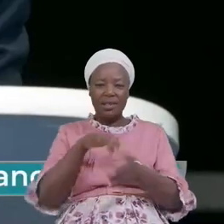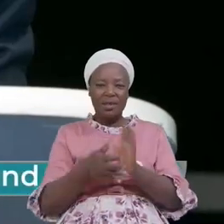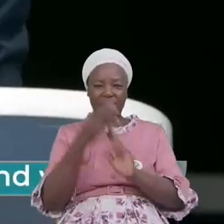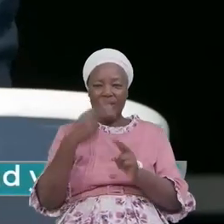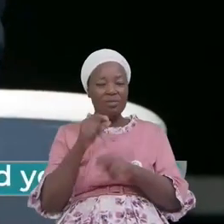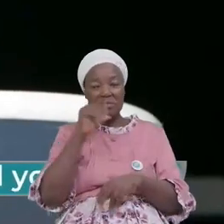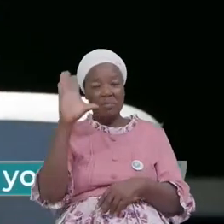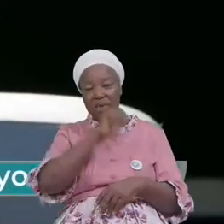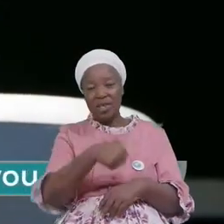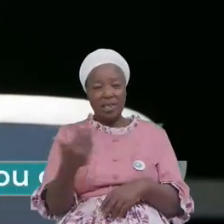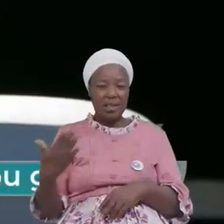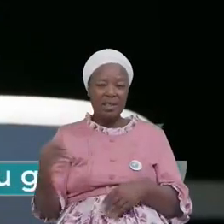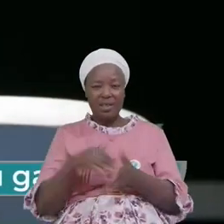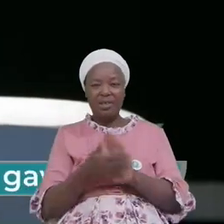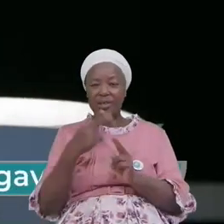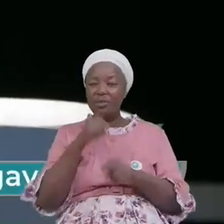rater.